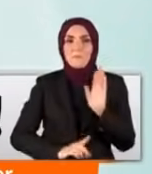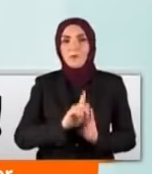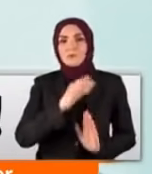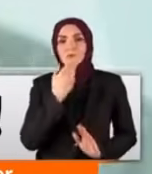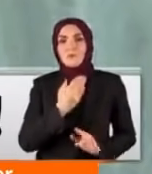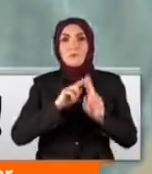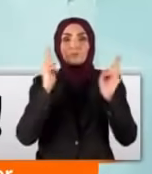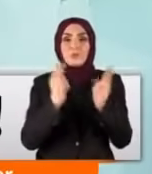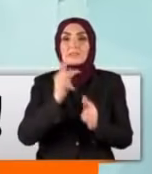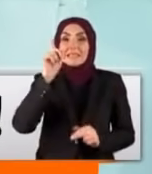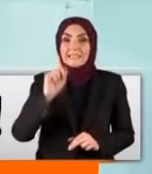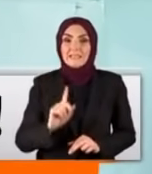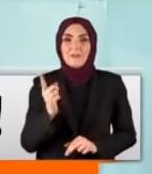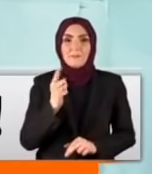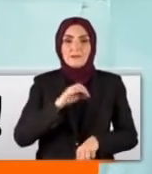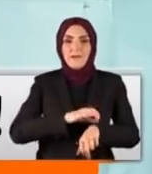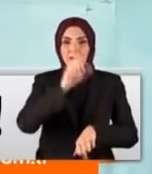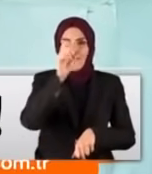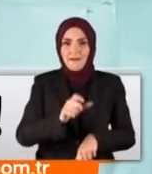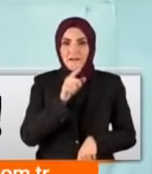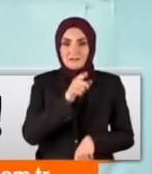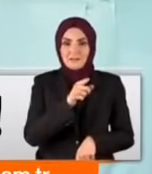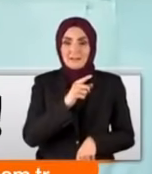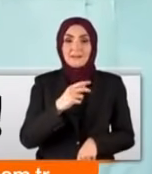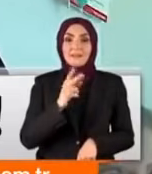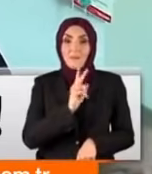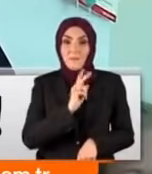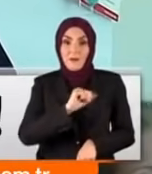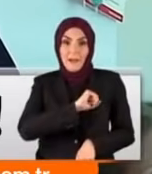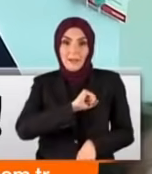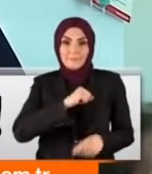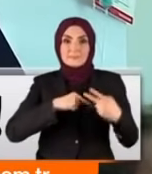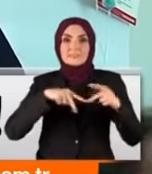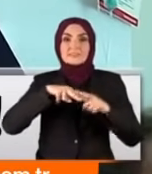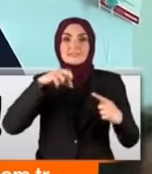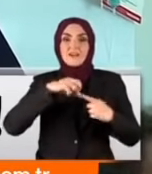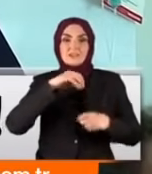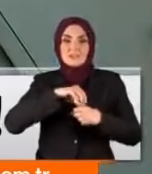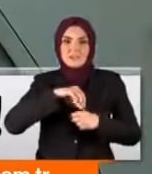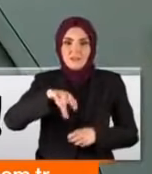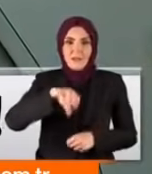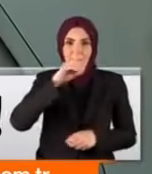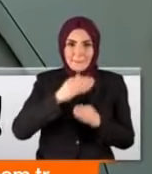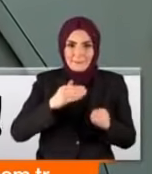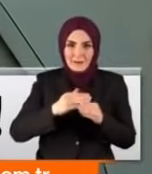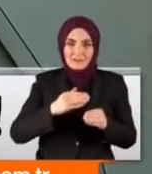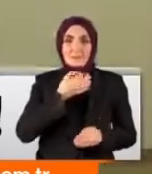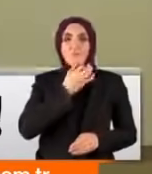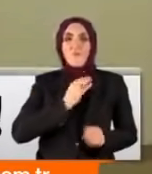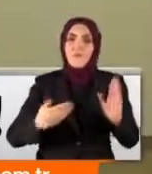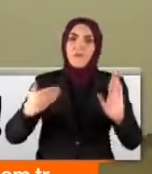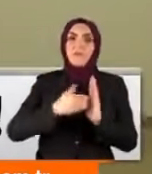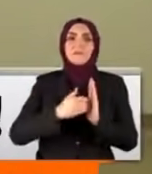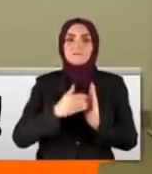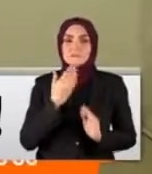kendi kalp zarından alınan parçayla nefes borusuna yama yapıldı. Türkiye'de ve dünyada ilk defa uyguladık. Yaşamak güzel bir şey.